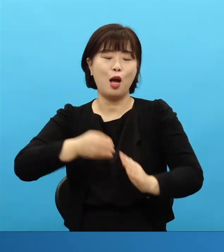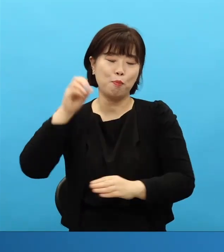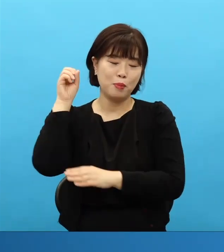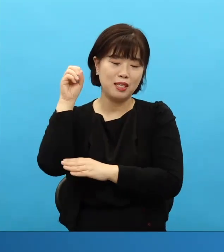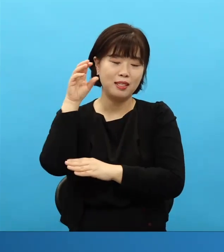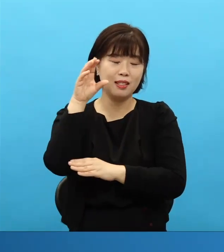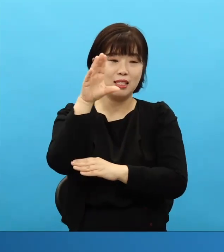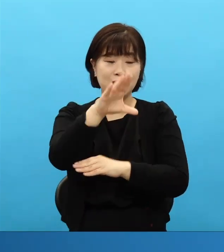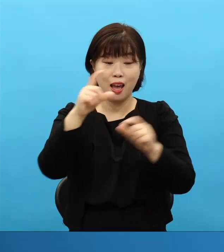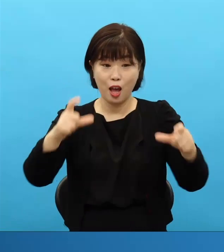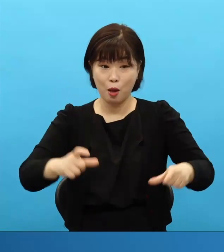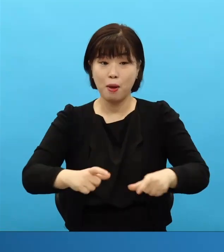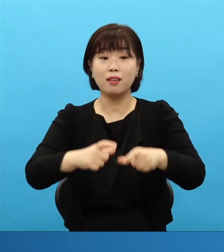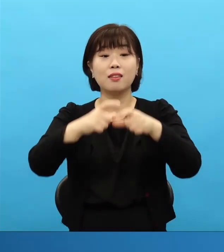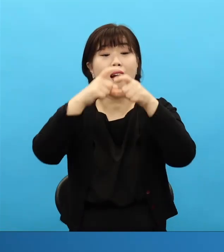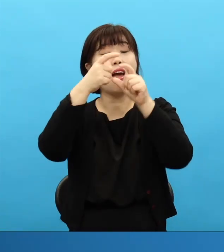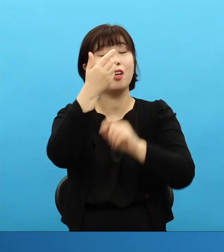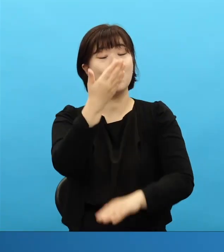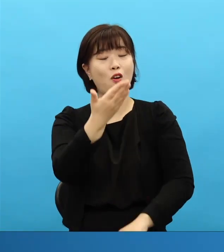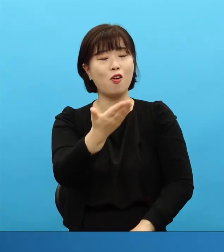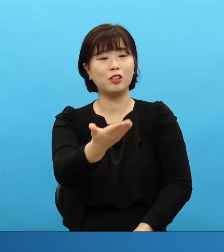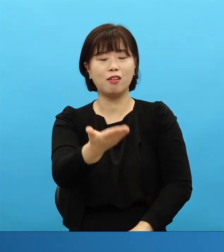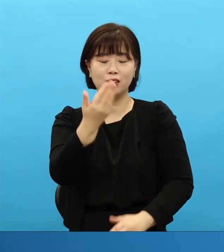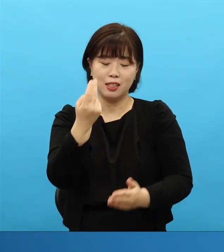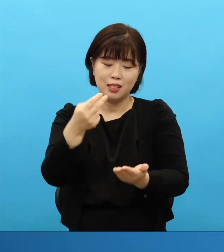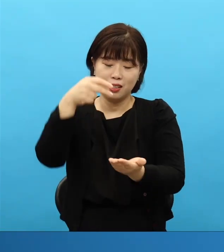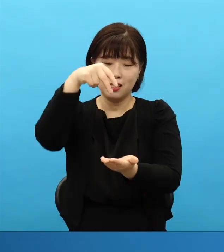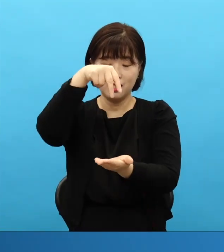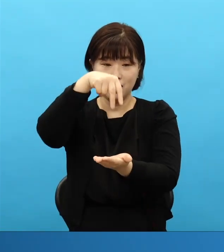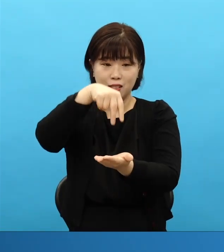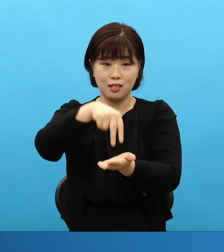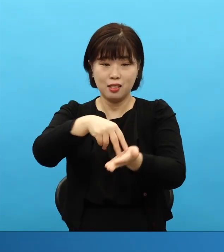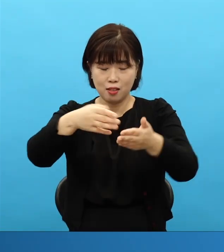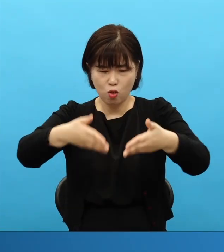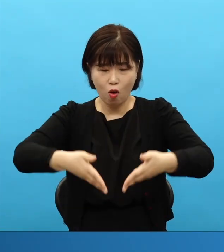이루셨네. 빛의 망대여 너는